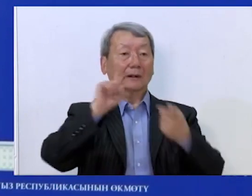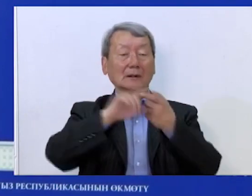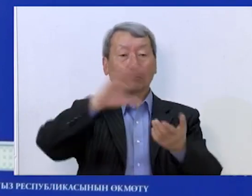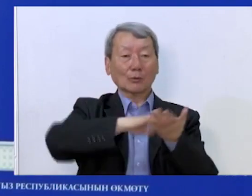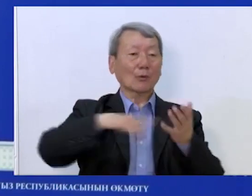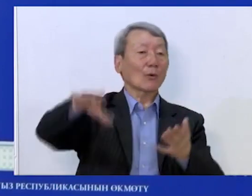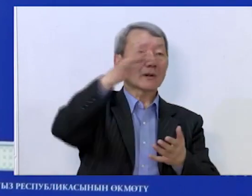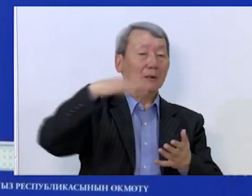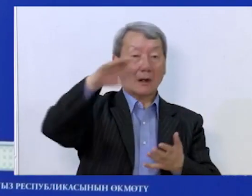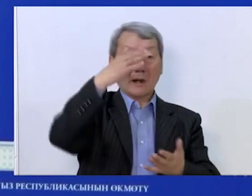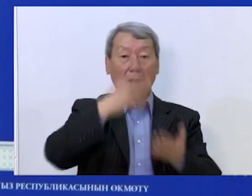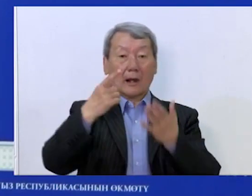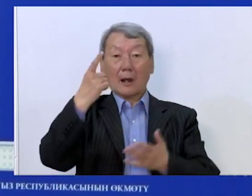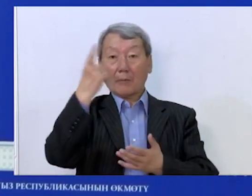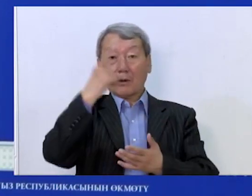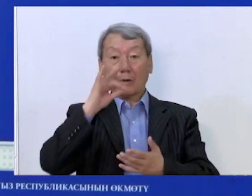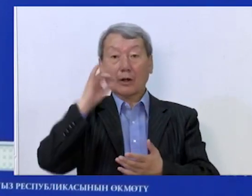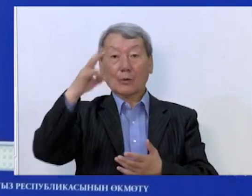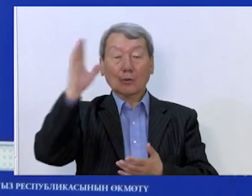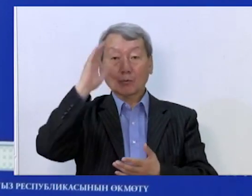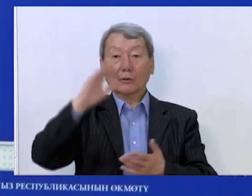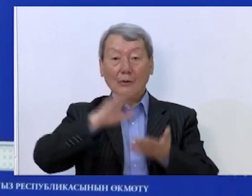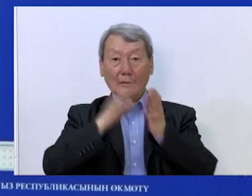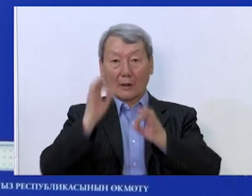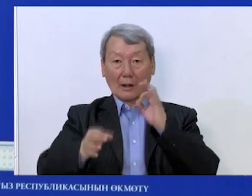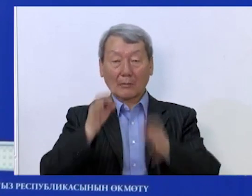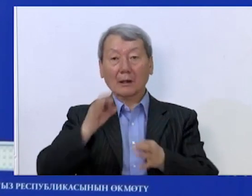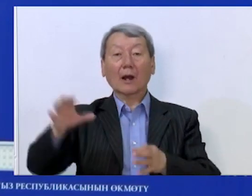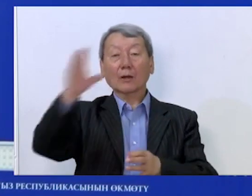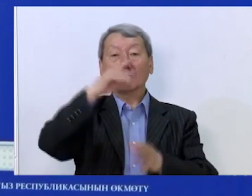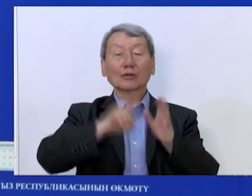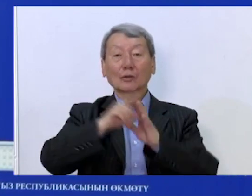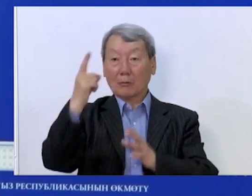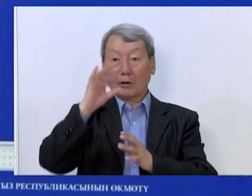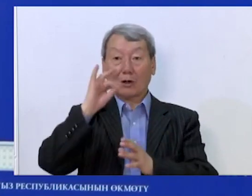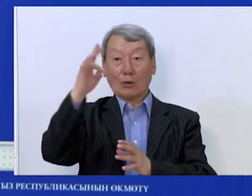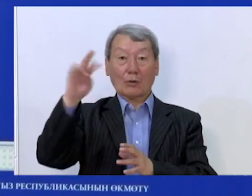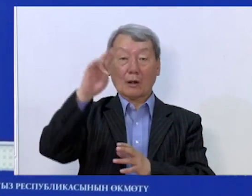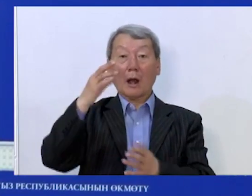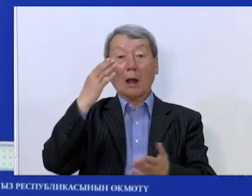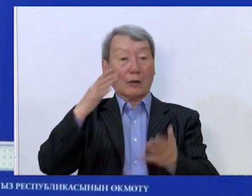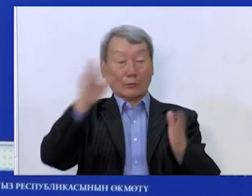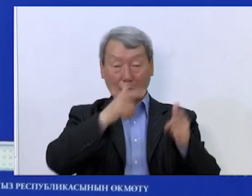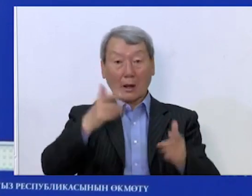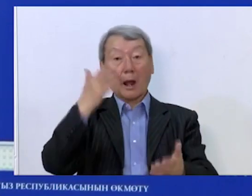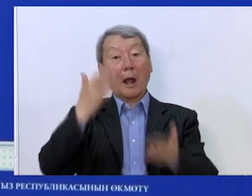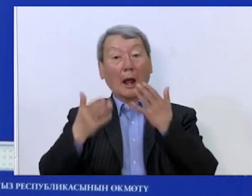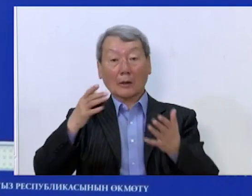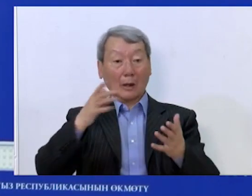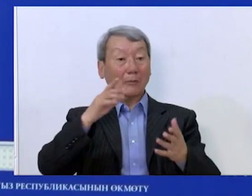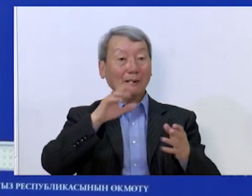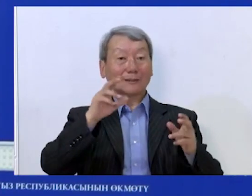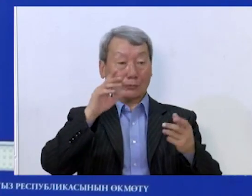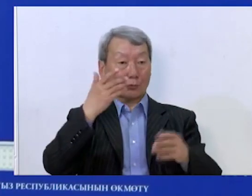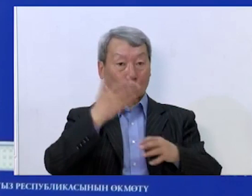эпидемиологической ситуации. Если к 1 июня у нас ситуация нормализуется, с 1 июня начнут работать. Если и дальше мы будем